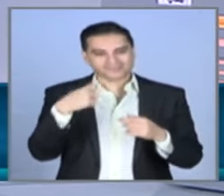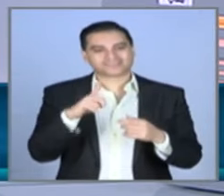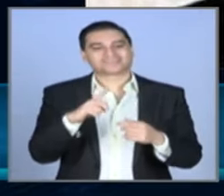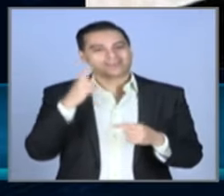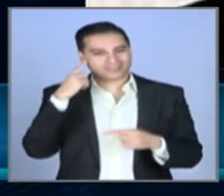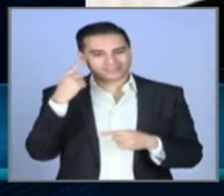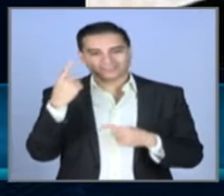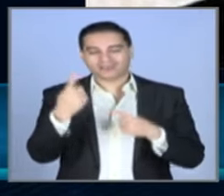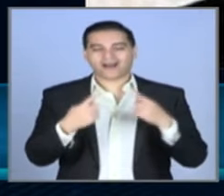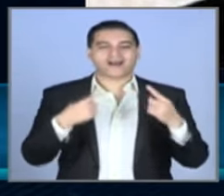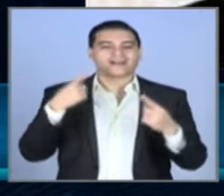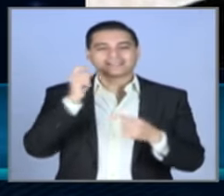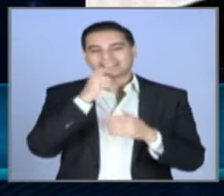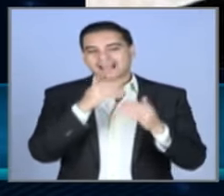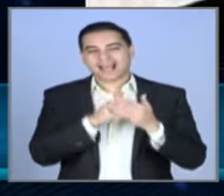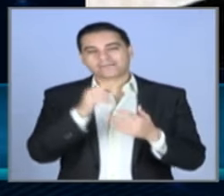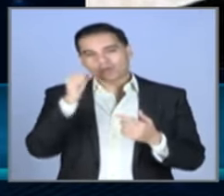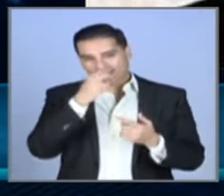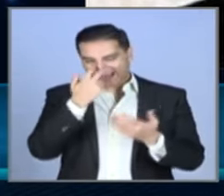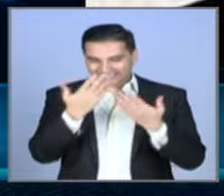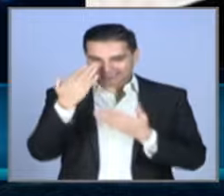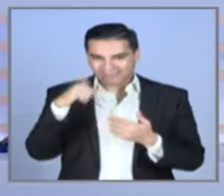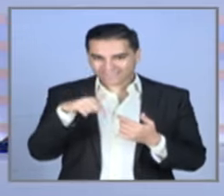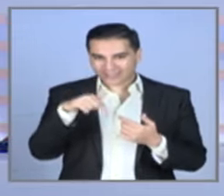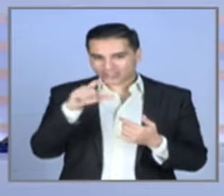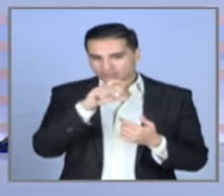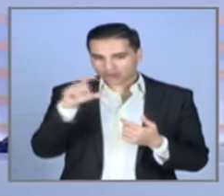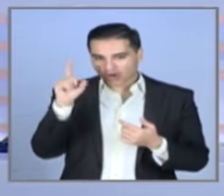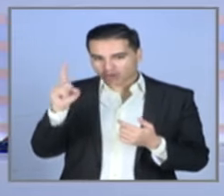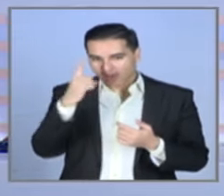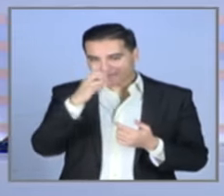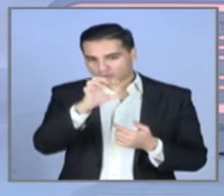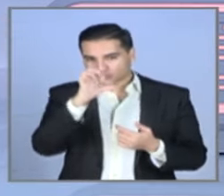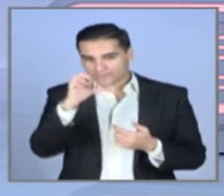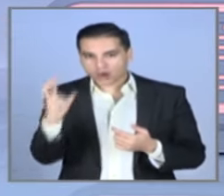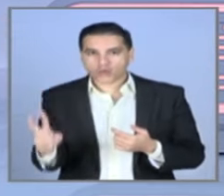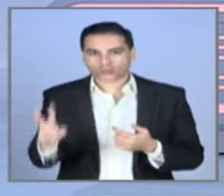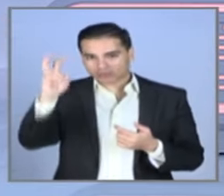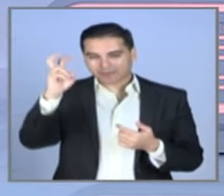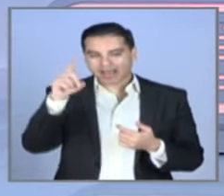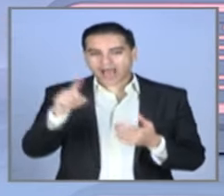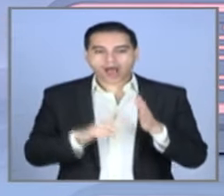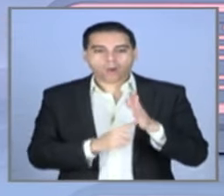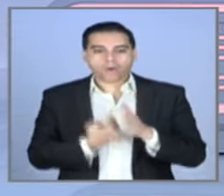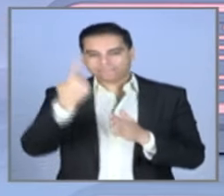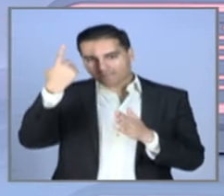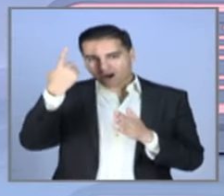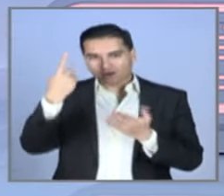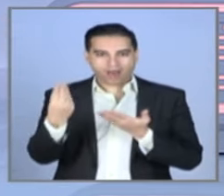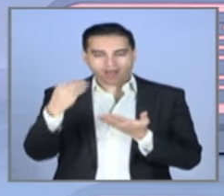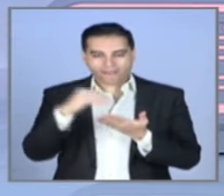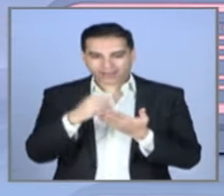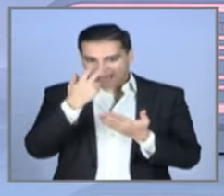ودارت الايام وكانت في نوفمبر 1970 المره الاولى